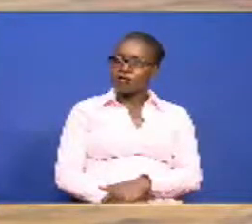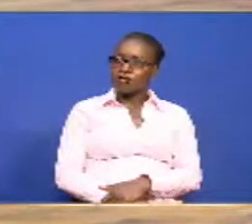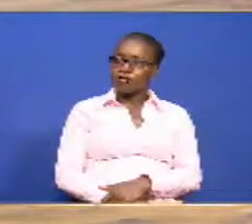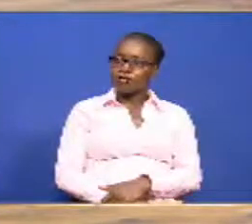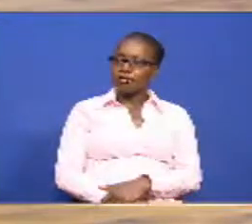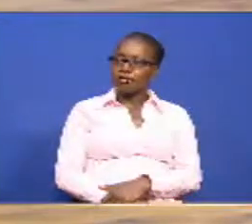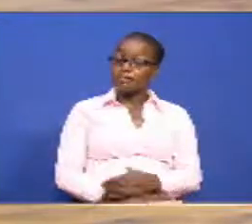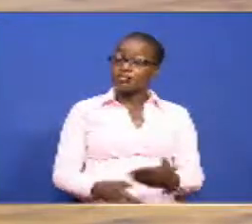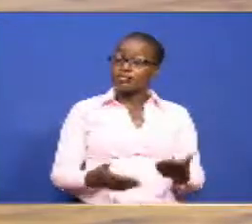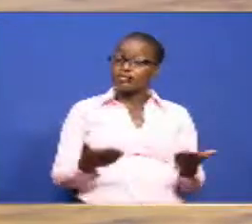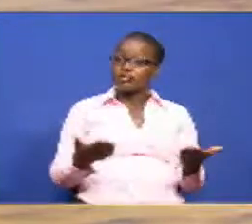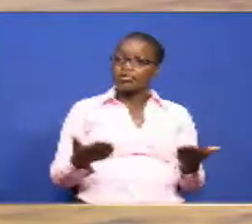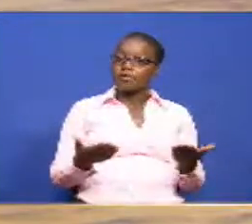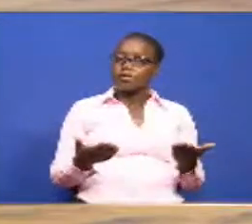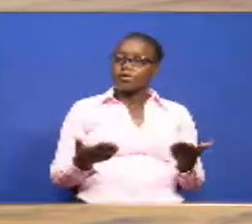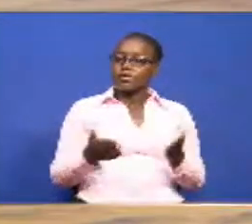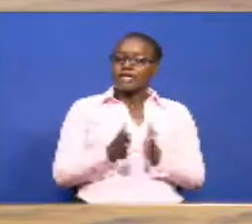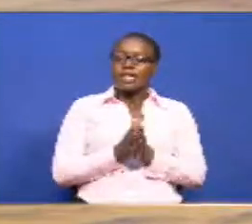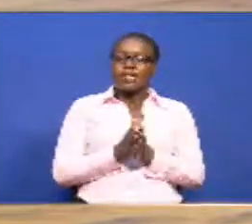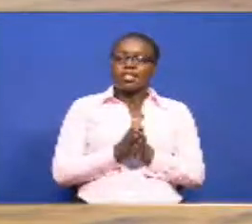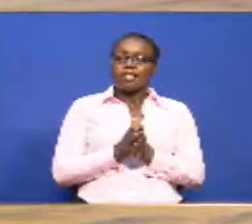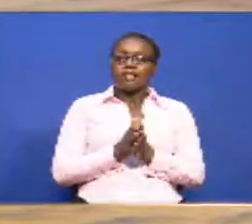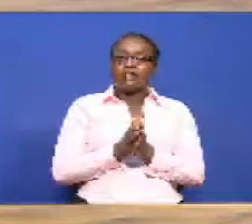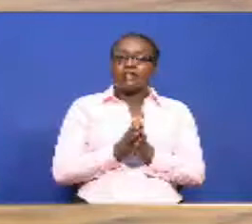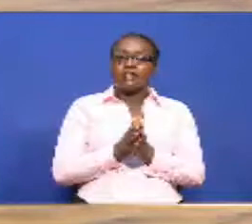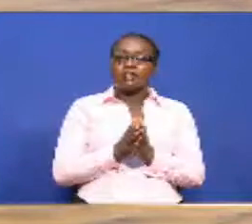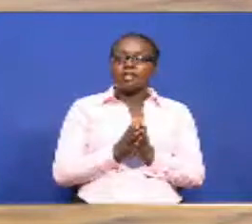Na mtazamaji, kapu letu la